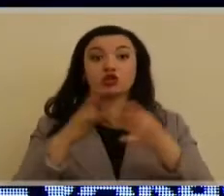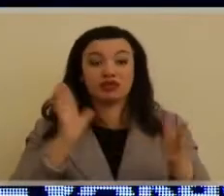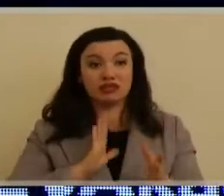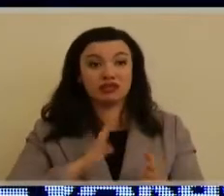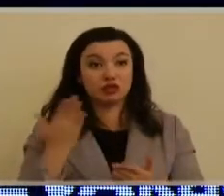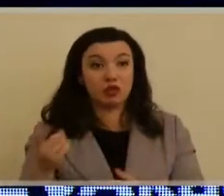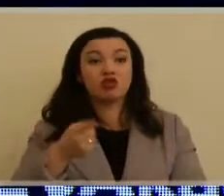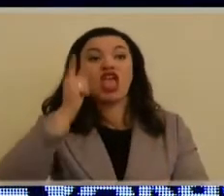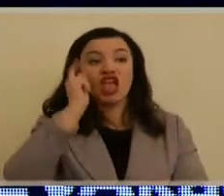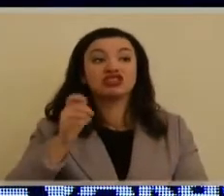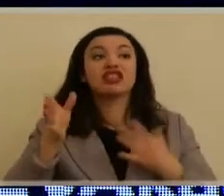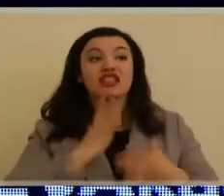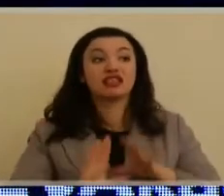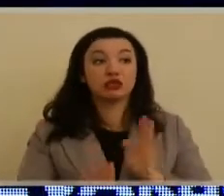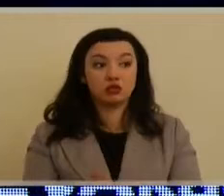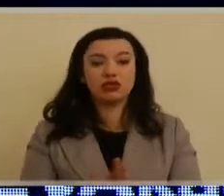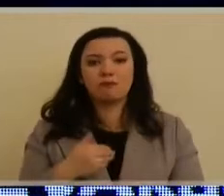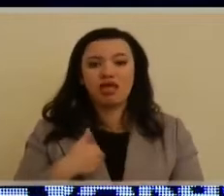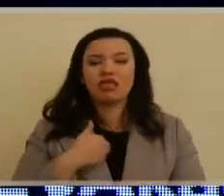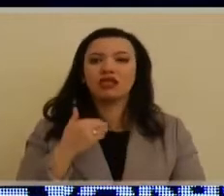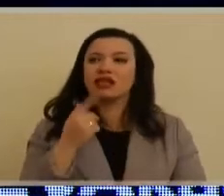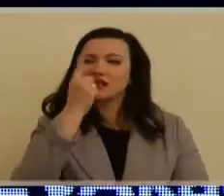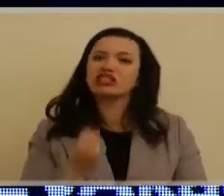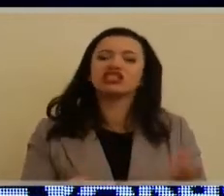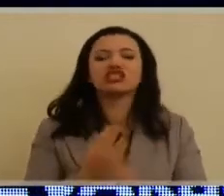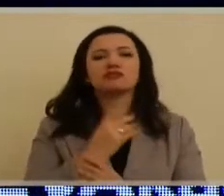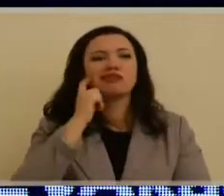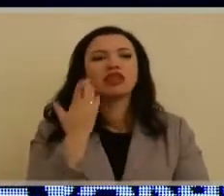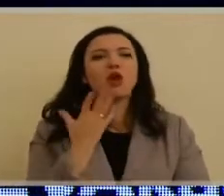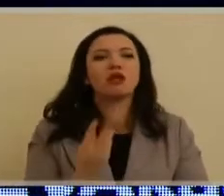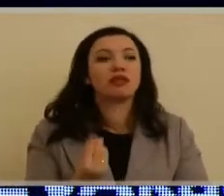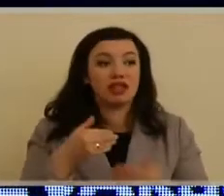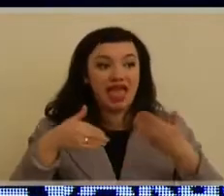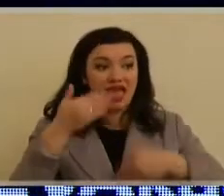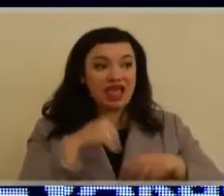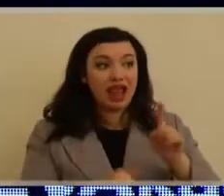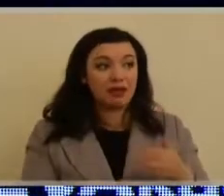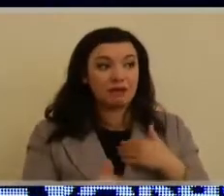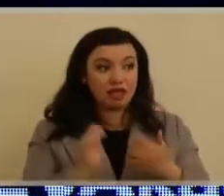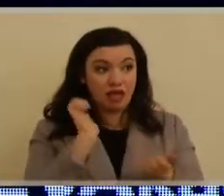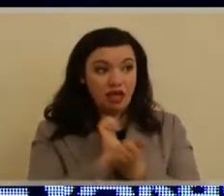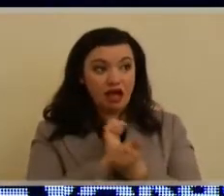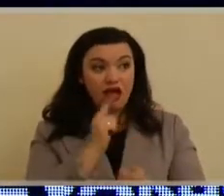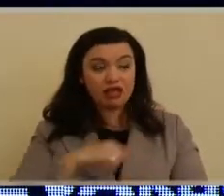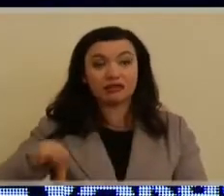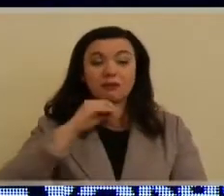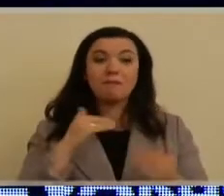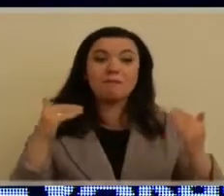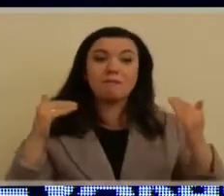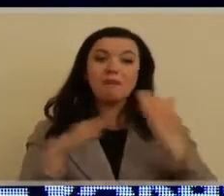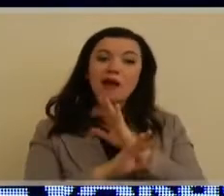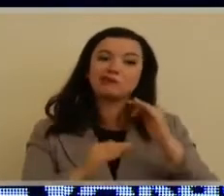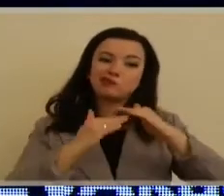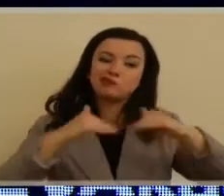niyetliysek, bunu gerçekten istiyorsak, bence çıkış sorumuz şu olmalı. Engelliyi ve ailesini birbirinden bağımsız